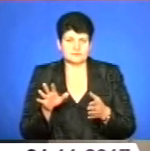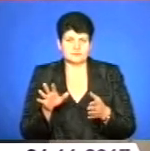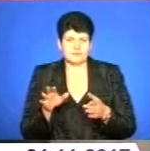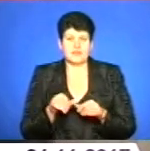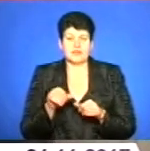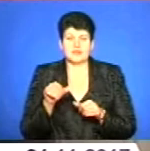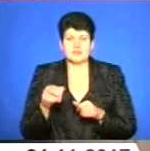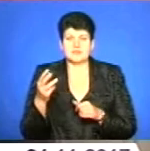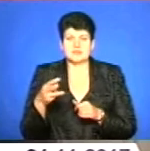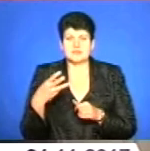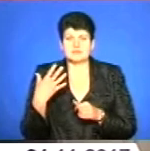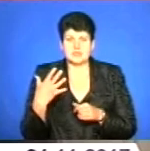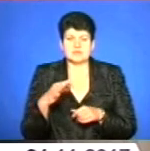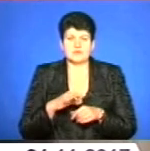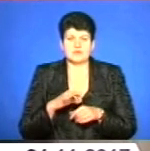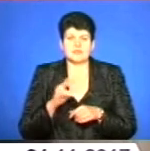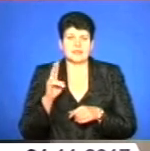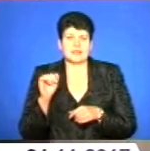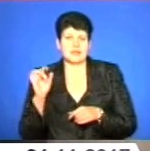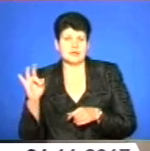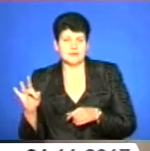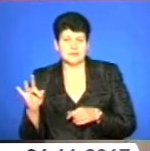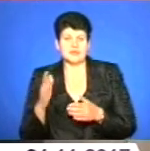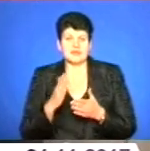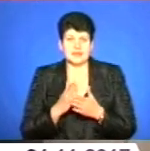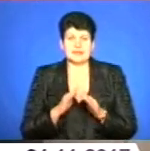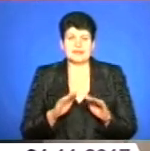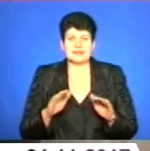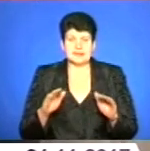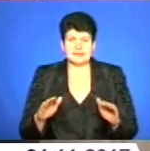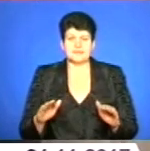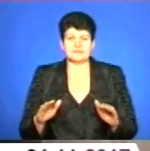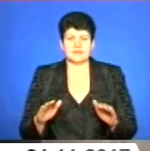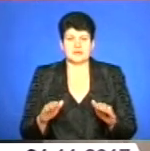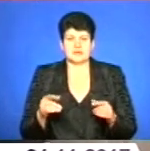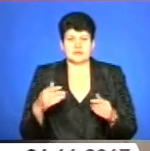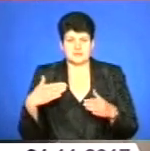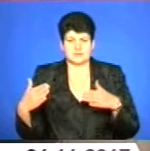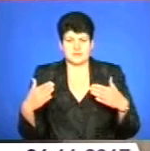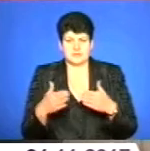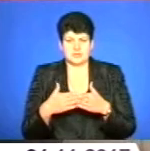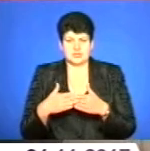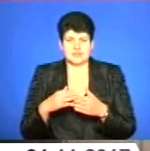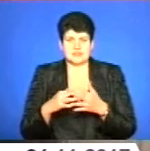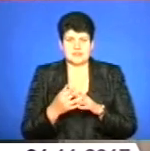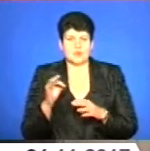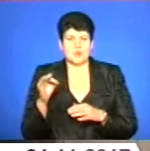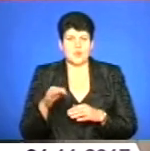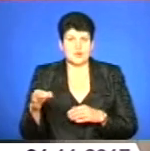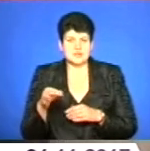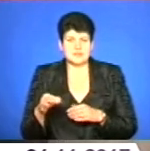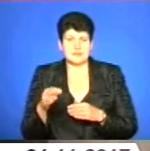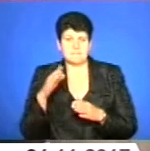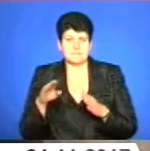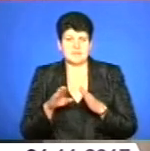Окрім 35 захворівших на кір, окрім того, в нас ще є діти з окружних сіл, це з острова